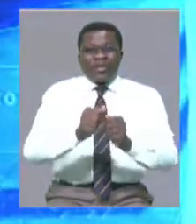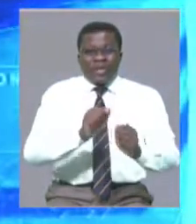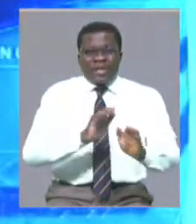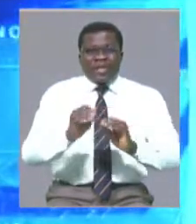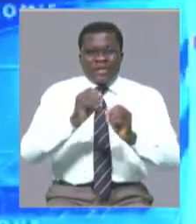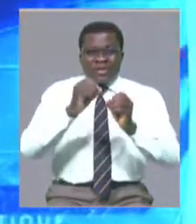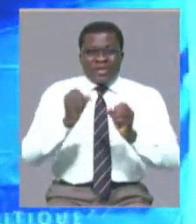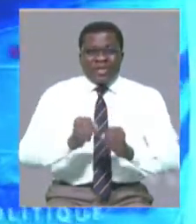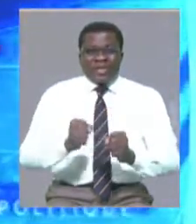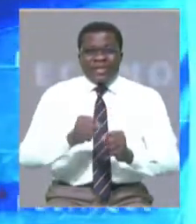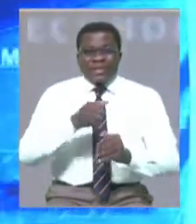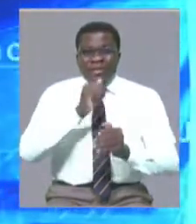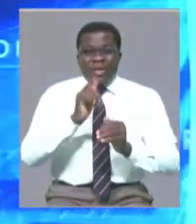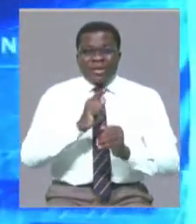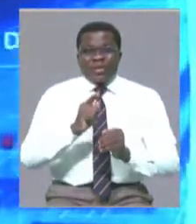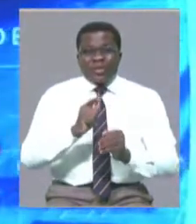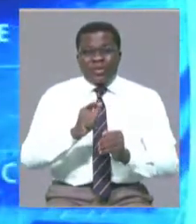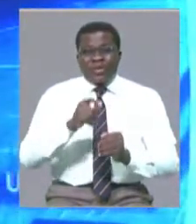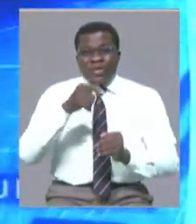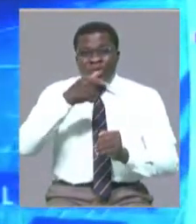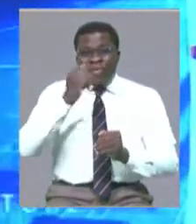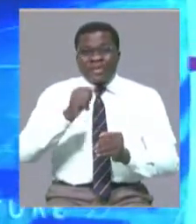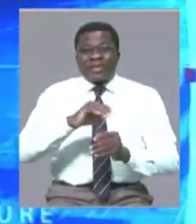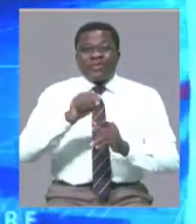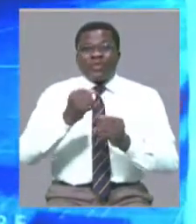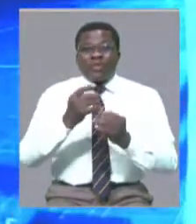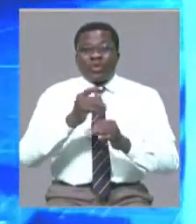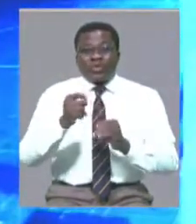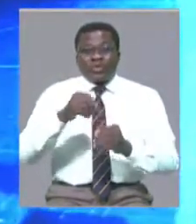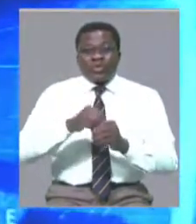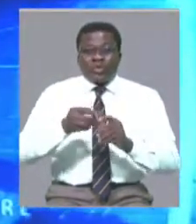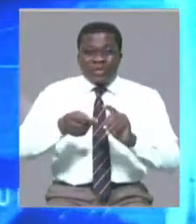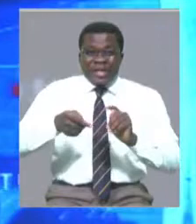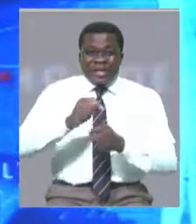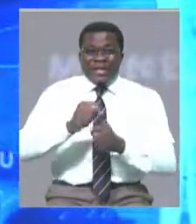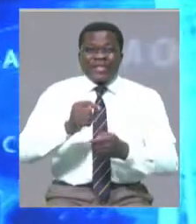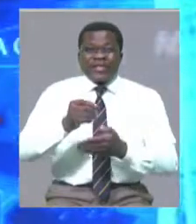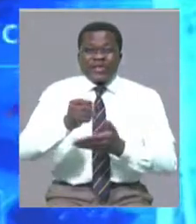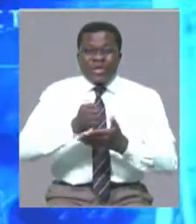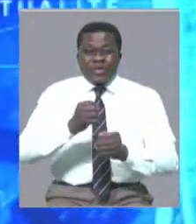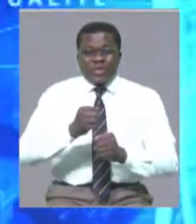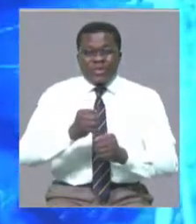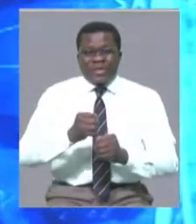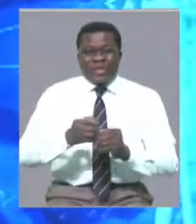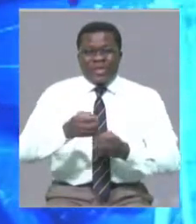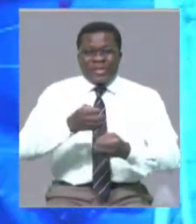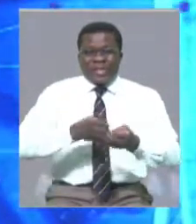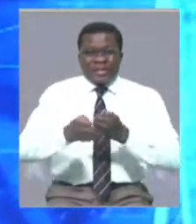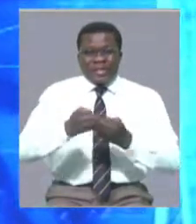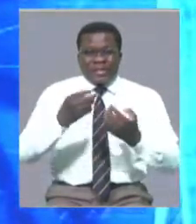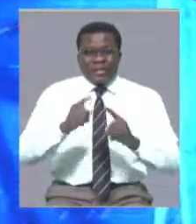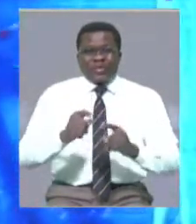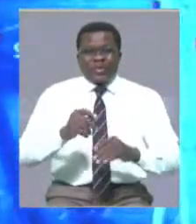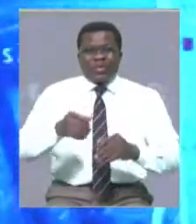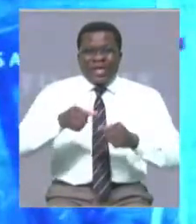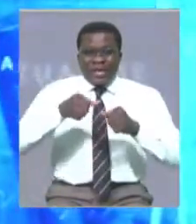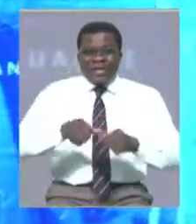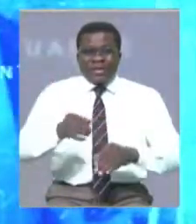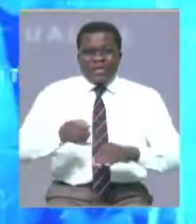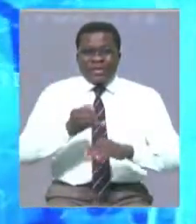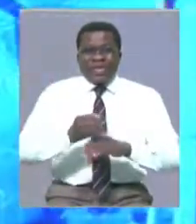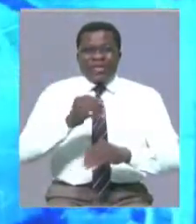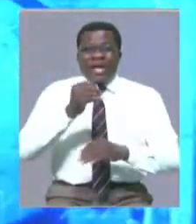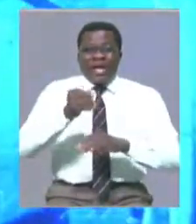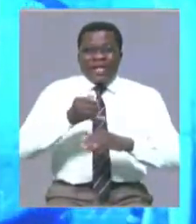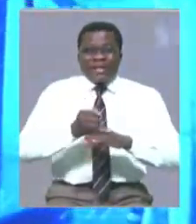des systèmes agro, silvo, pastoraux dans la transition écologique. Les échanges se déroulent au siège de l'INRAB, l'Institut